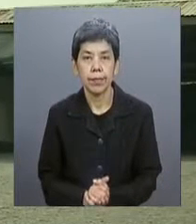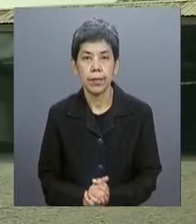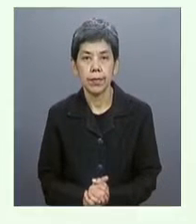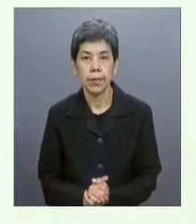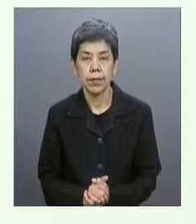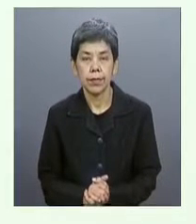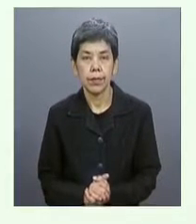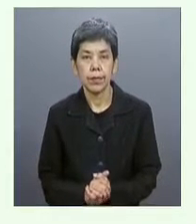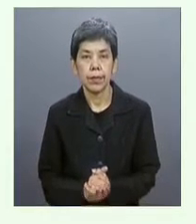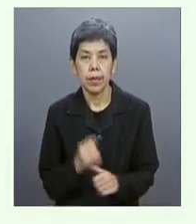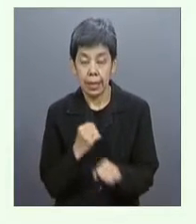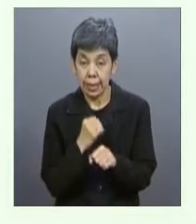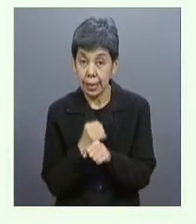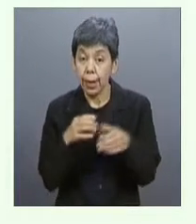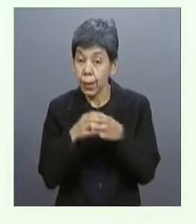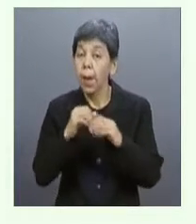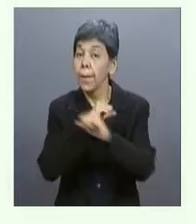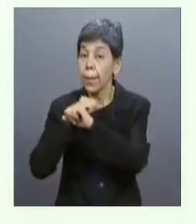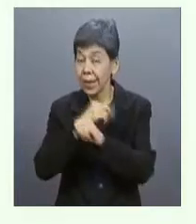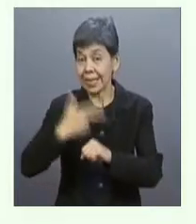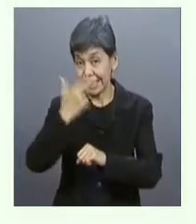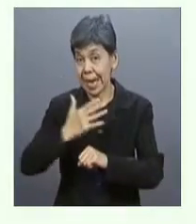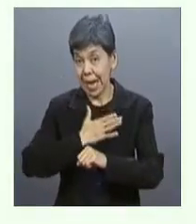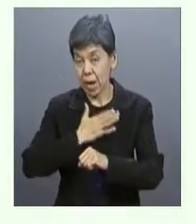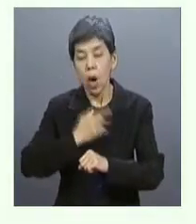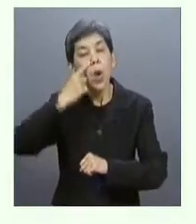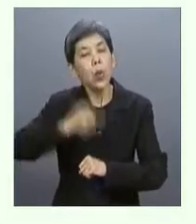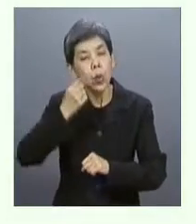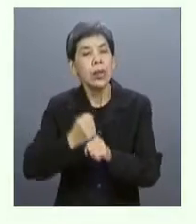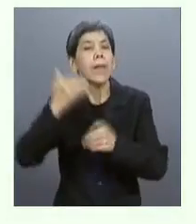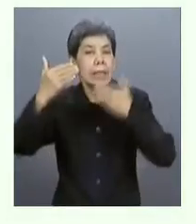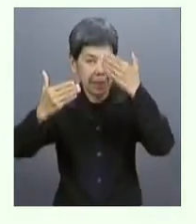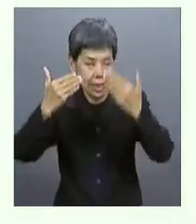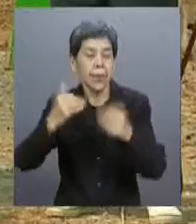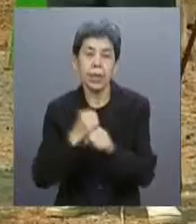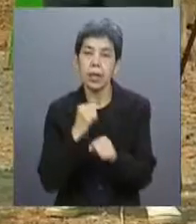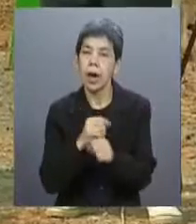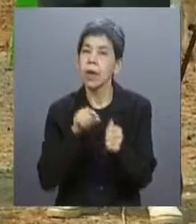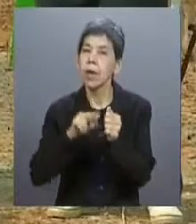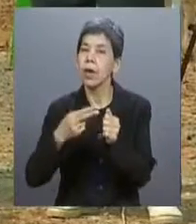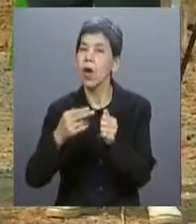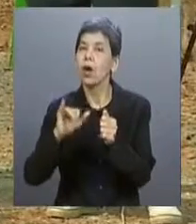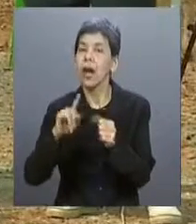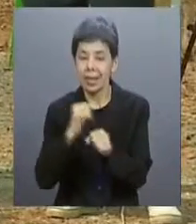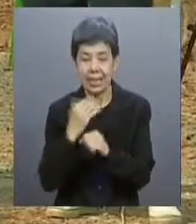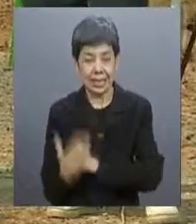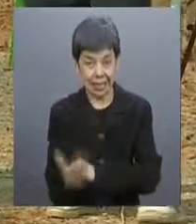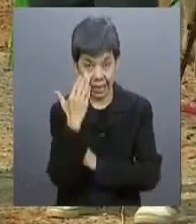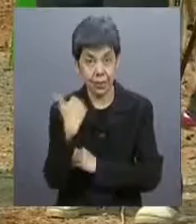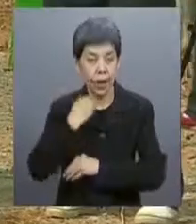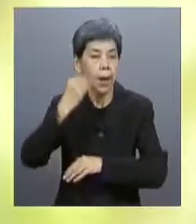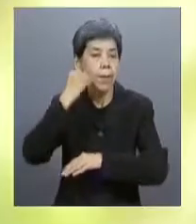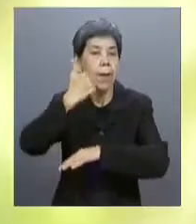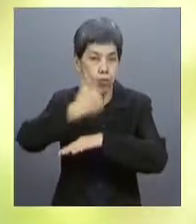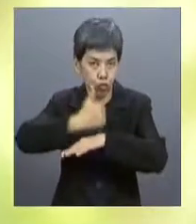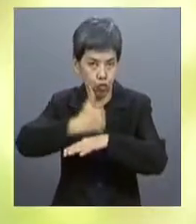ขณะที่กิจกรรมนกอาสาสู้ภัยแล้งไทย PBS ก็ยังคงจัดกิจกรรมเป็นวันที่3ที่อำเภอหนองย่าไซเช้าวันนี้ผู้ใหญ่บ้านหนองกระโ